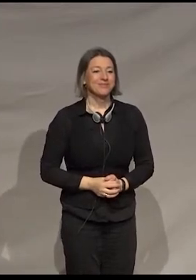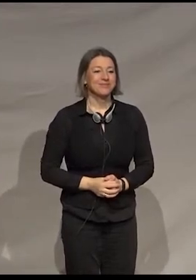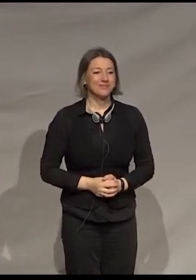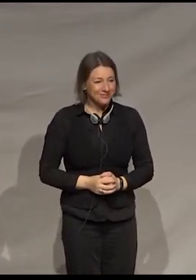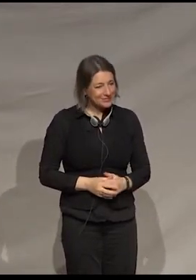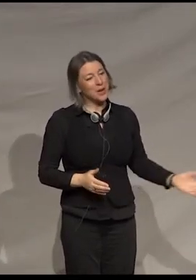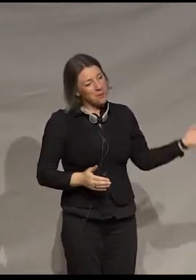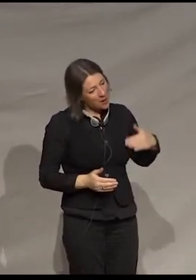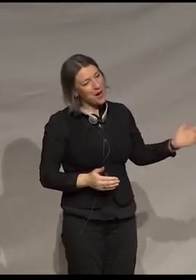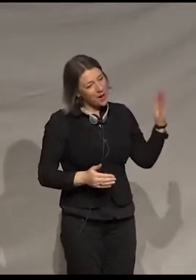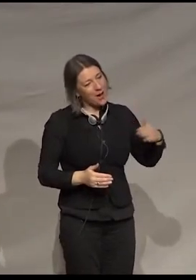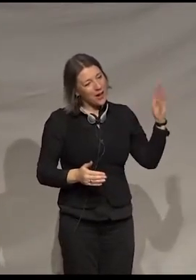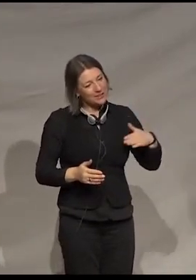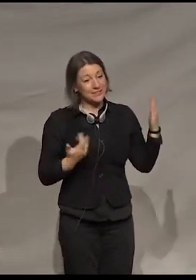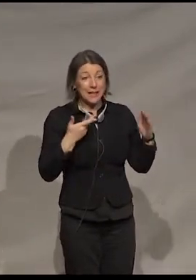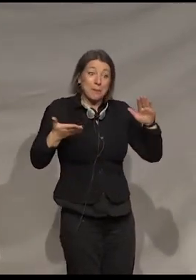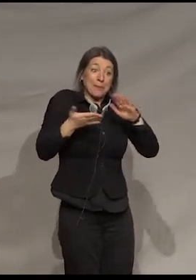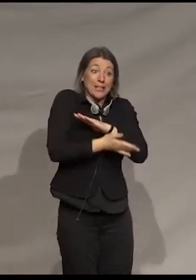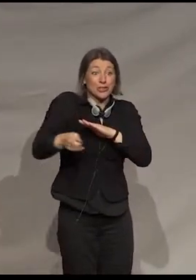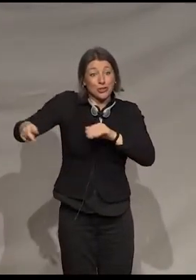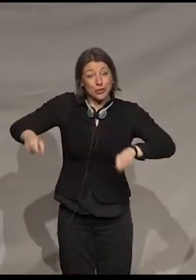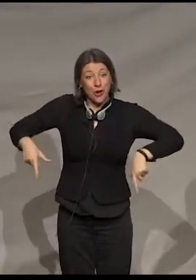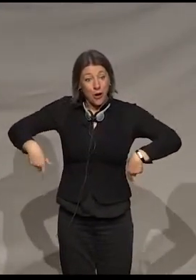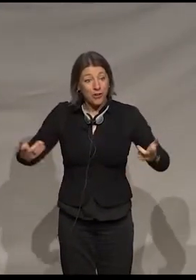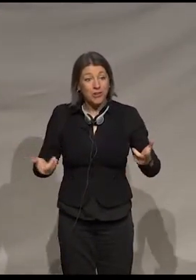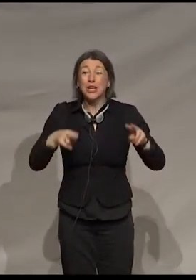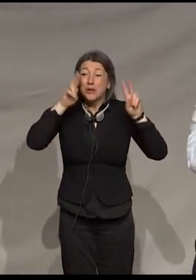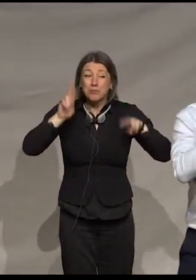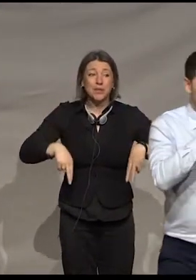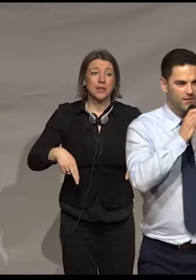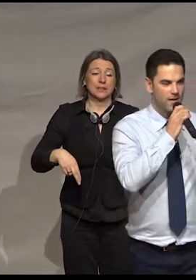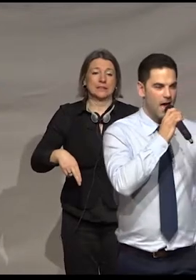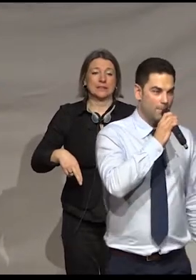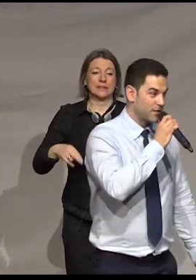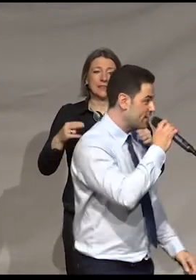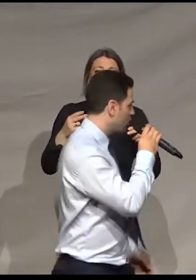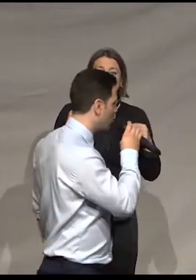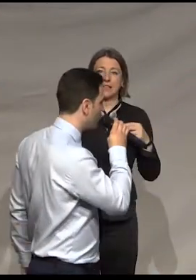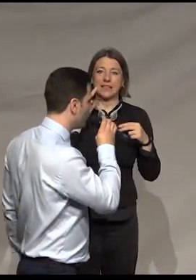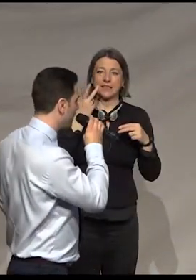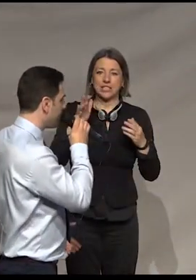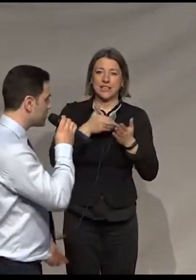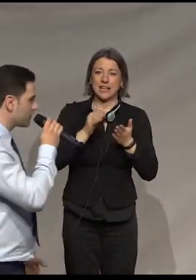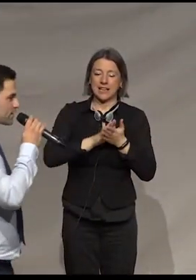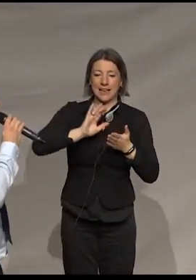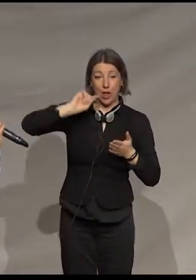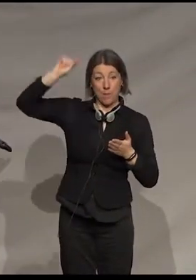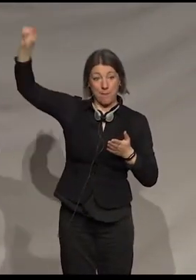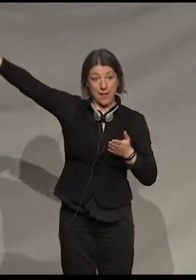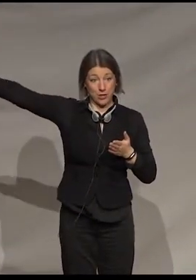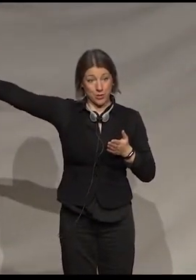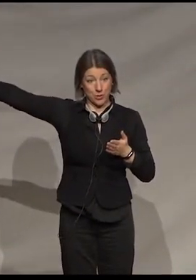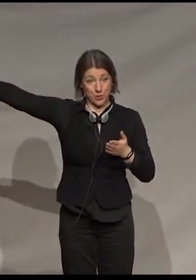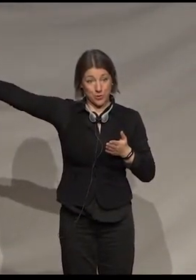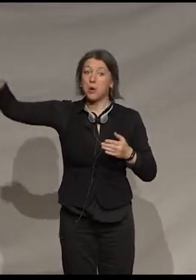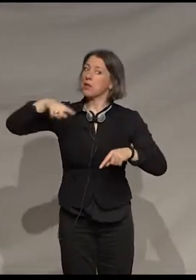Pojď Jirko mezi nás. Jirka je vzdálen 300 kilometrů odtud a přece jenom bude realizovat své